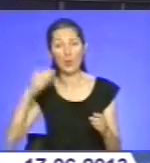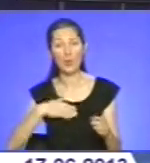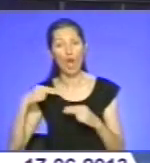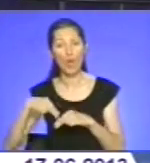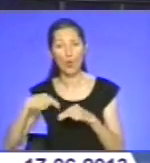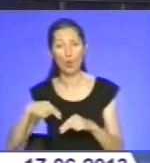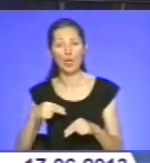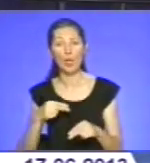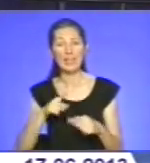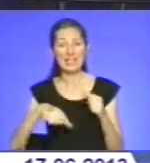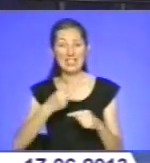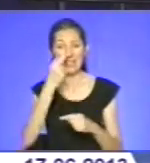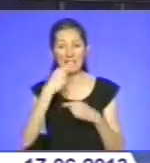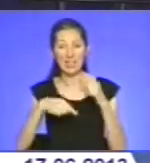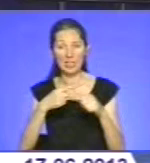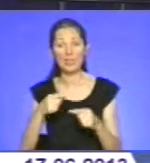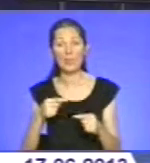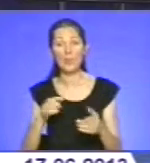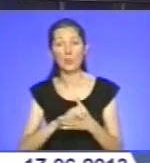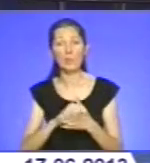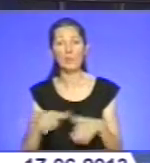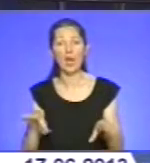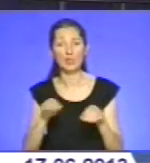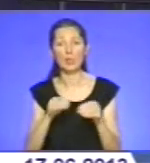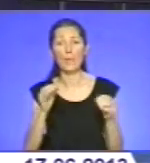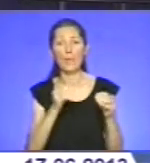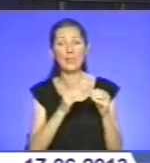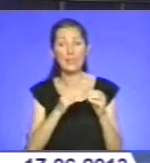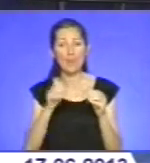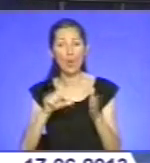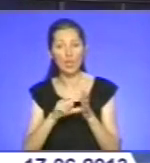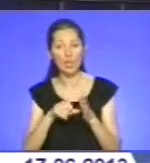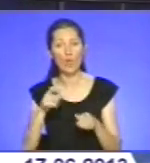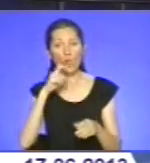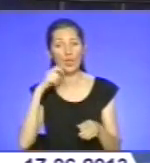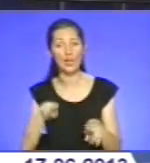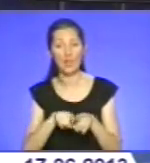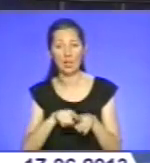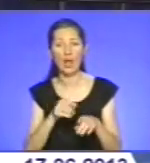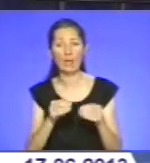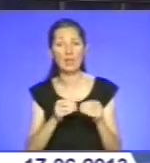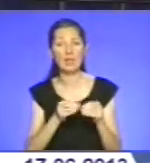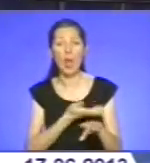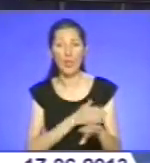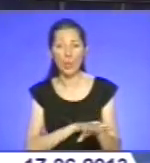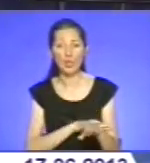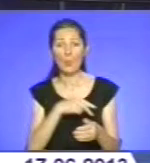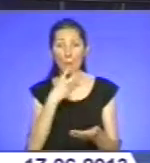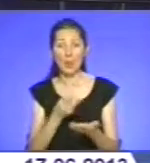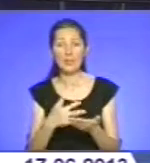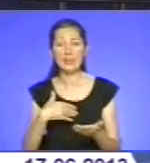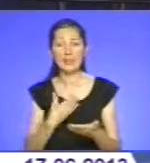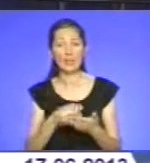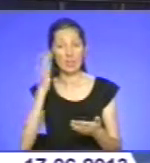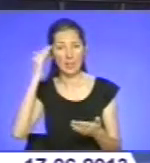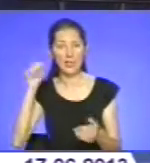звичаї познайомимося разом». По 10 учасників з України і Польщі демонстрували свої таланти і навчали інших. Детальніше про це